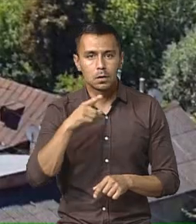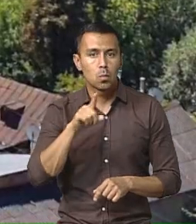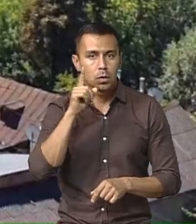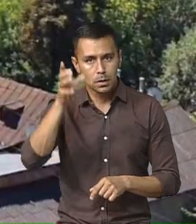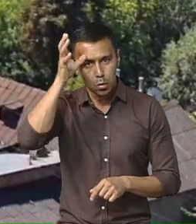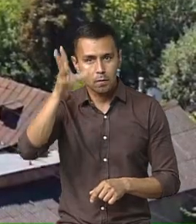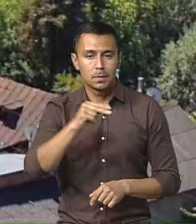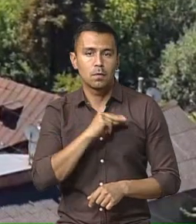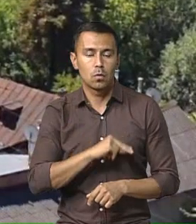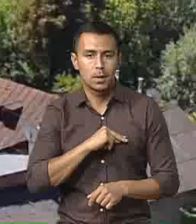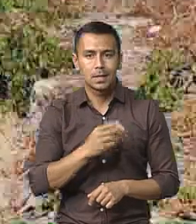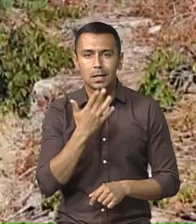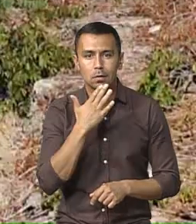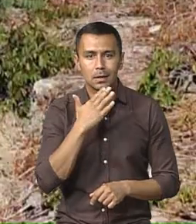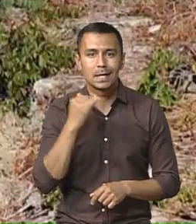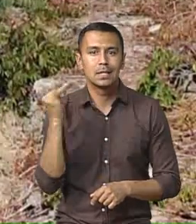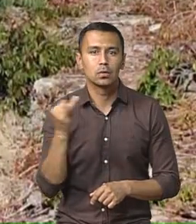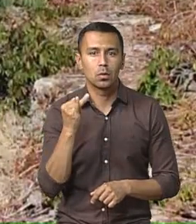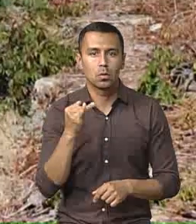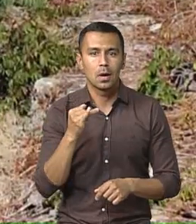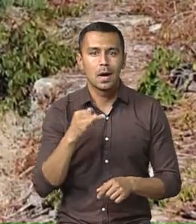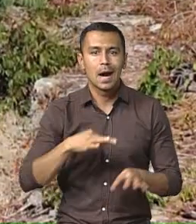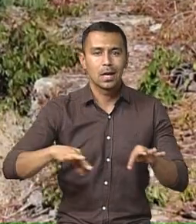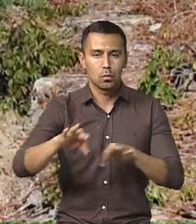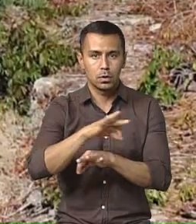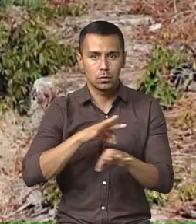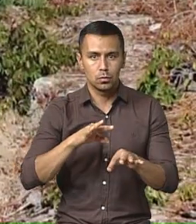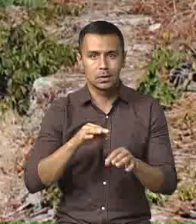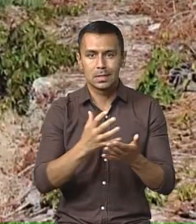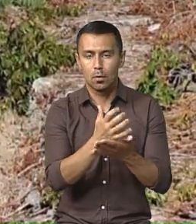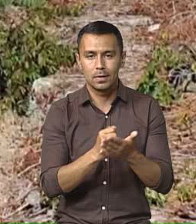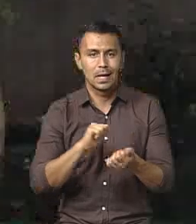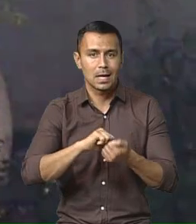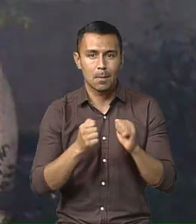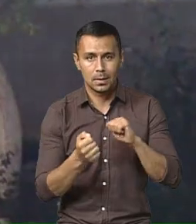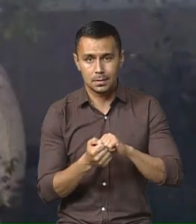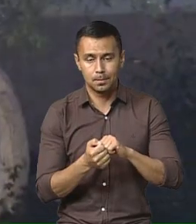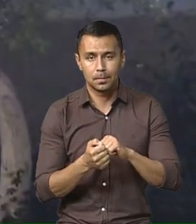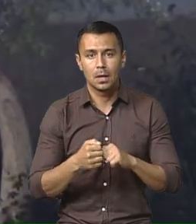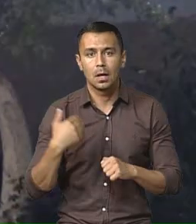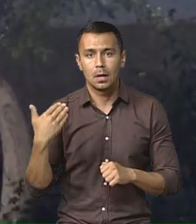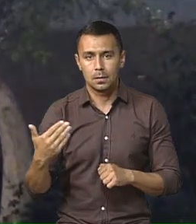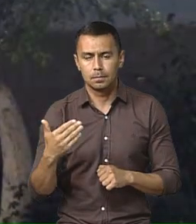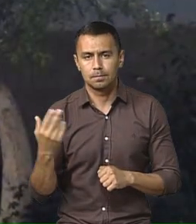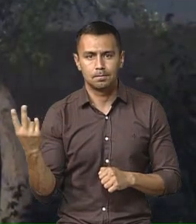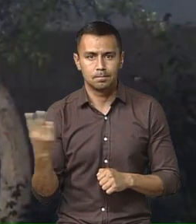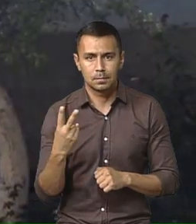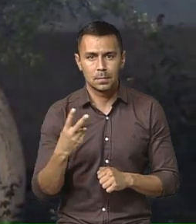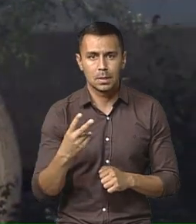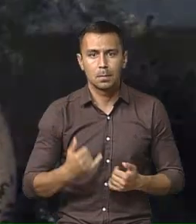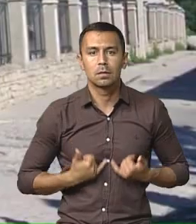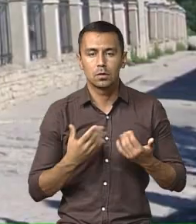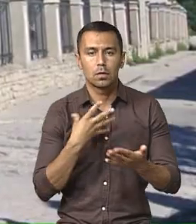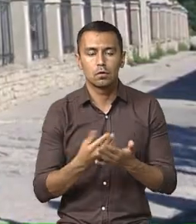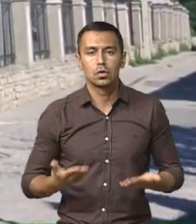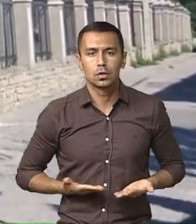наукового співробітника Національного історико-археологічного заповідника Кам'янець Руслана Нагнибіди, Ольга та Євгенія Пламеницькі присвятили своє